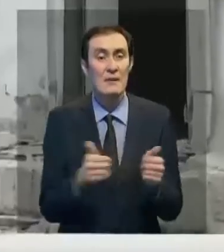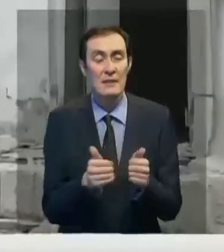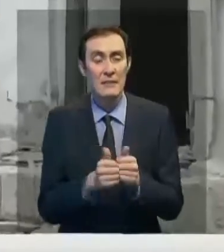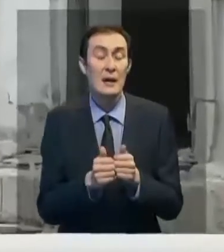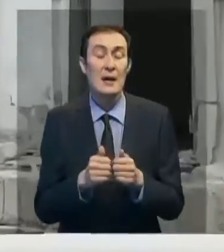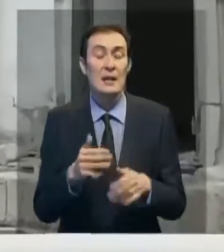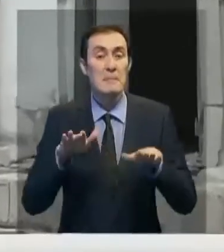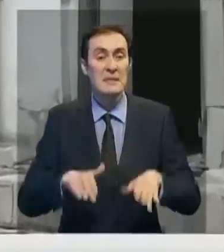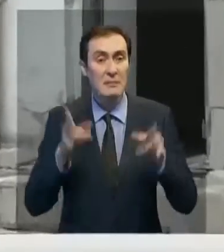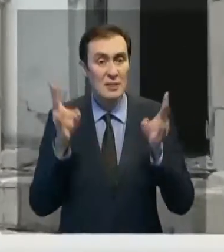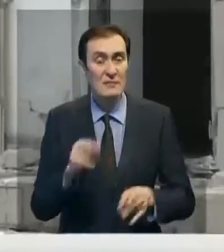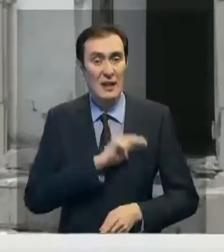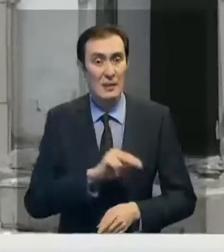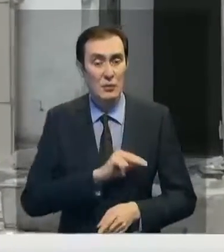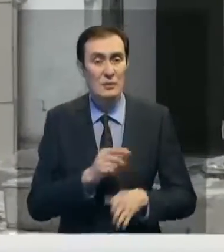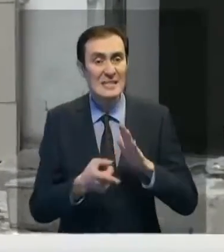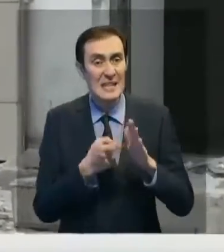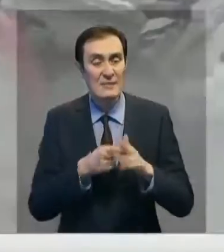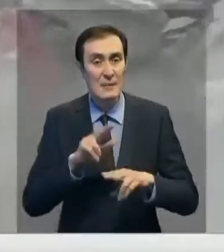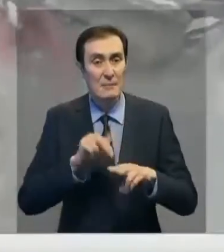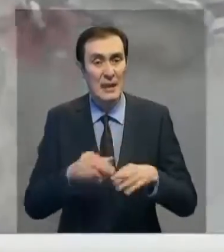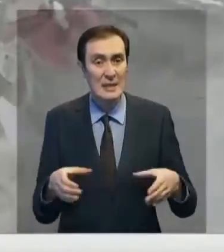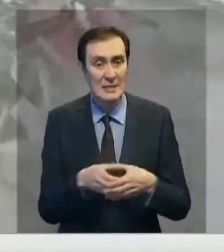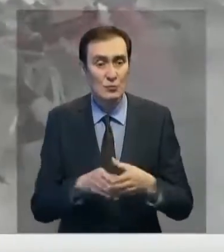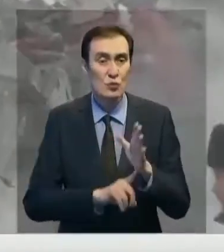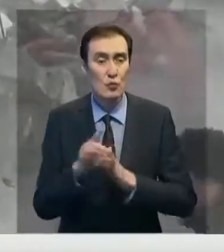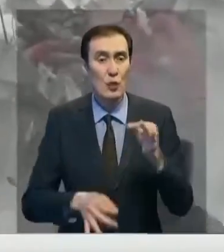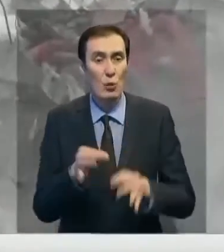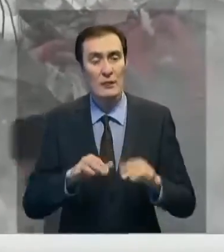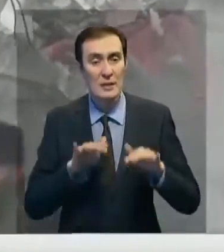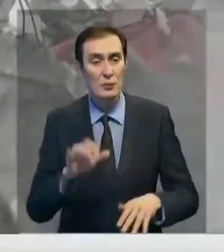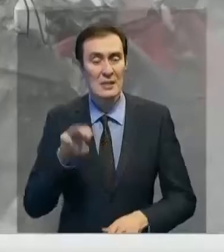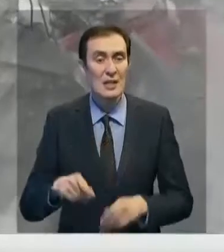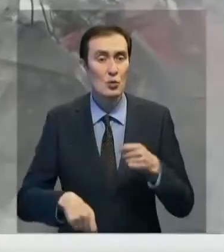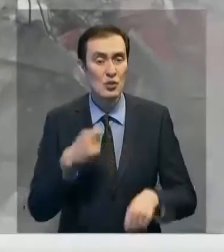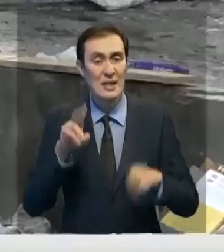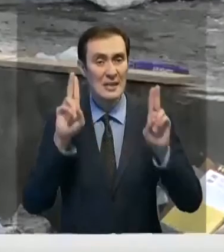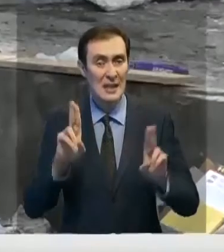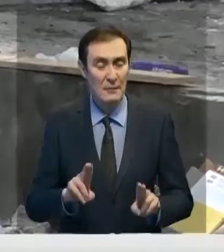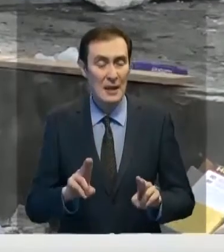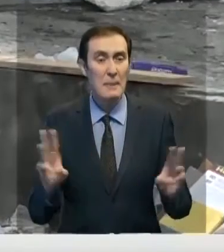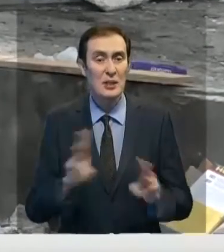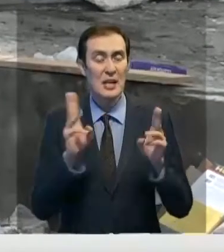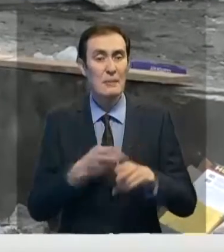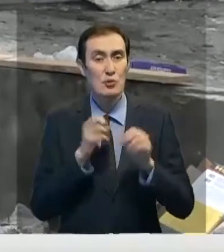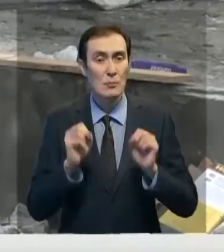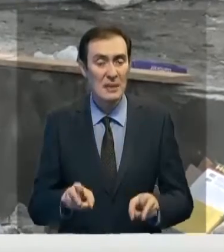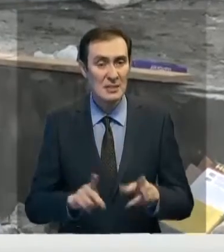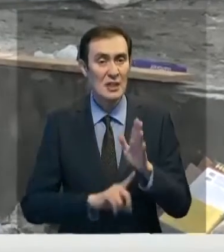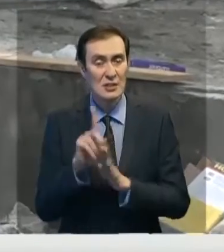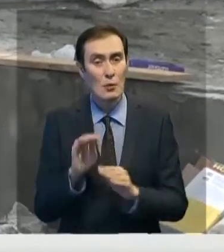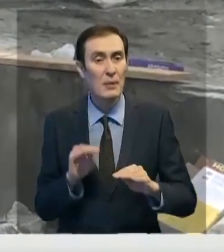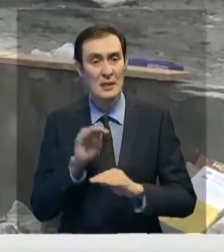На месте происшествия работает оперативно-следственная группа полиции. Заведено уголовное дело по статье «Нарушение требований пожарной безопасности».